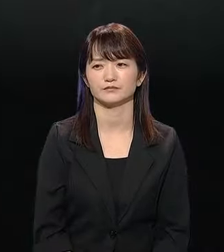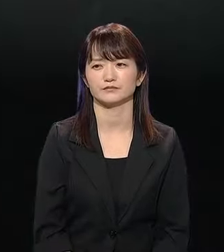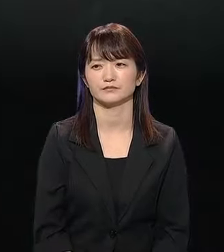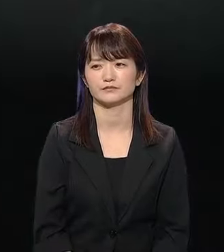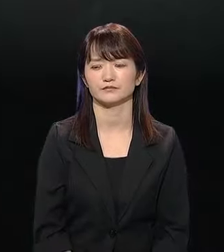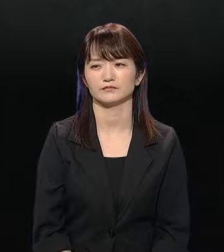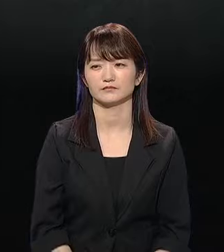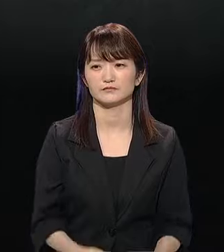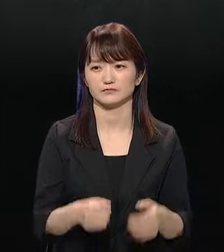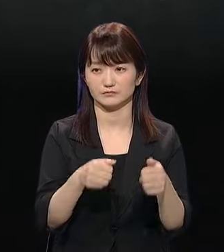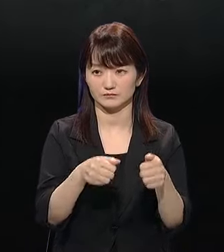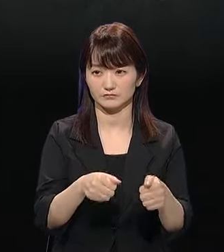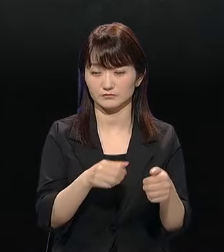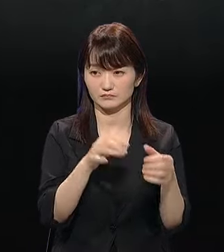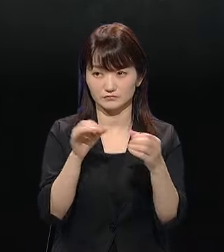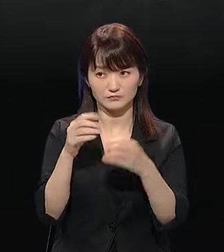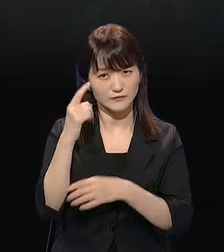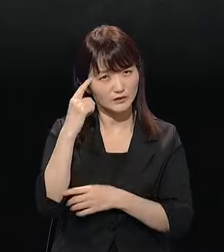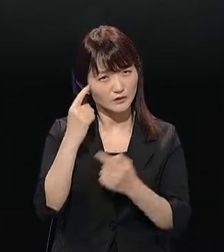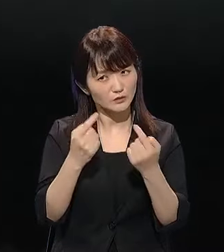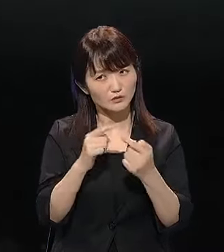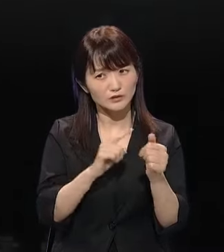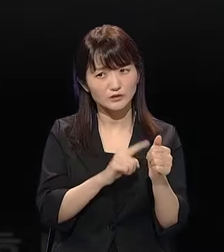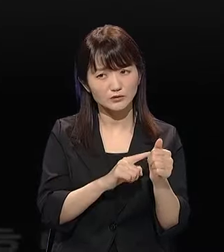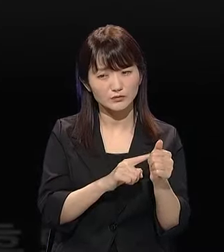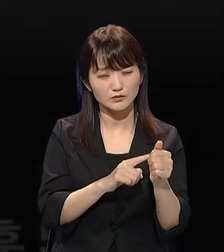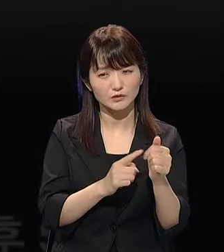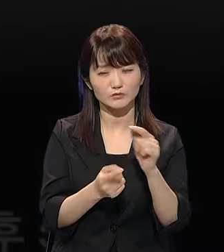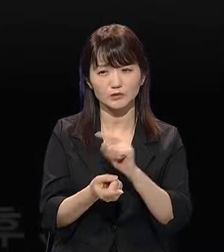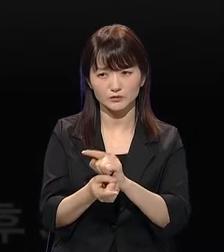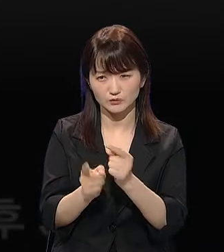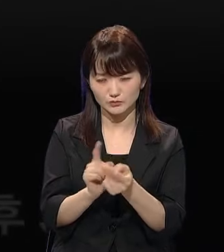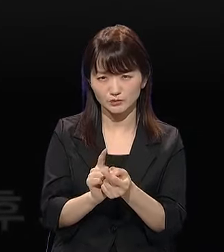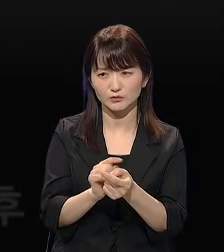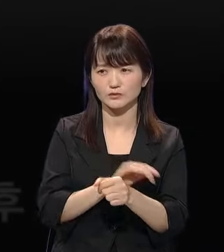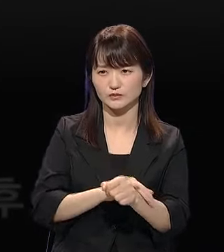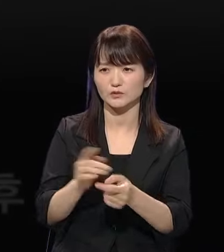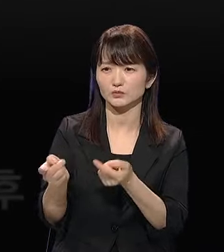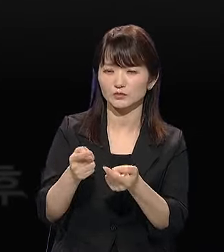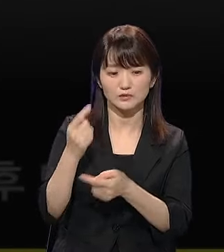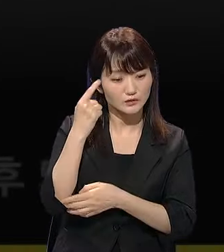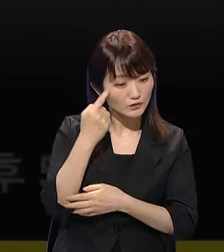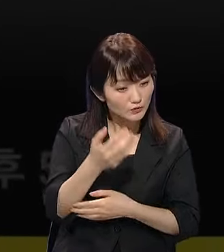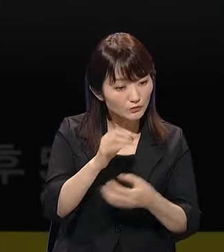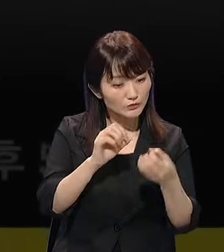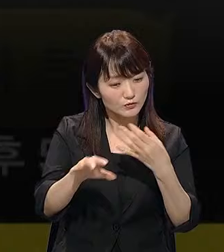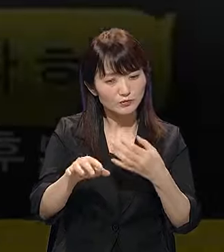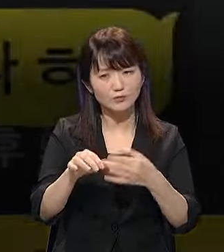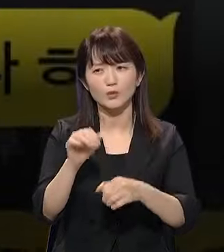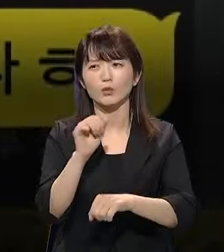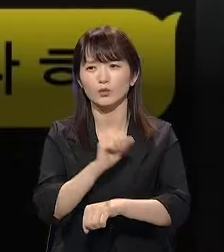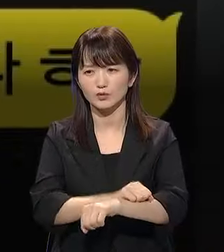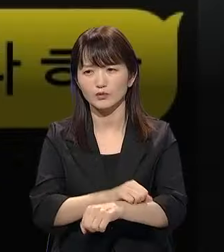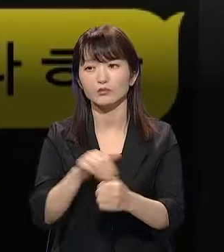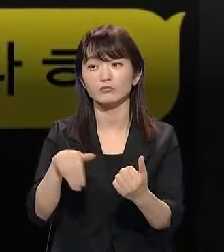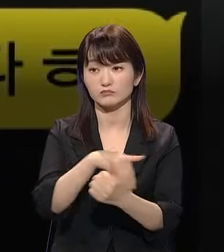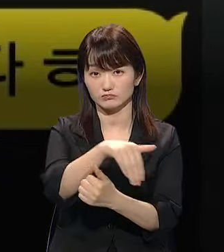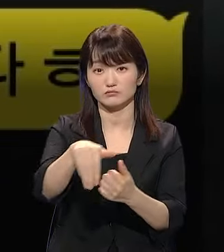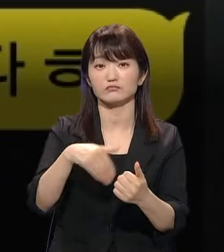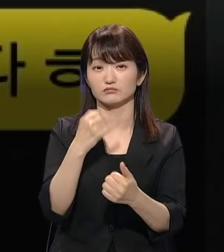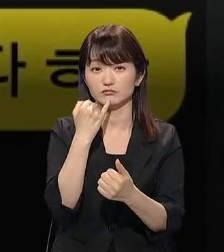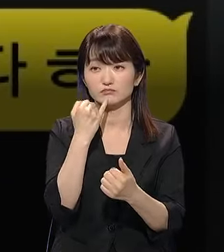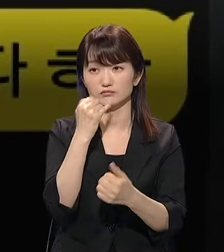인사드리고 이제 얘기를 하니까 생각보다 이렇게 남자한테 너무 잘 맞춰주고 막 이렇게 티키타카가 잘 돼가지고 분위기가